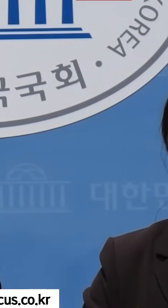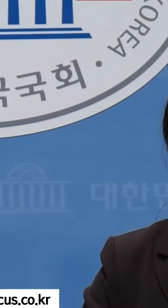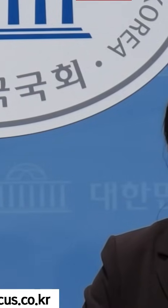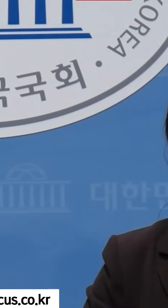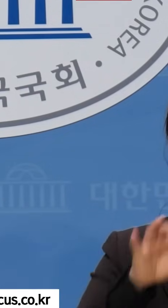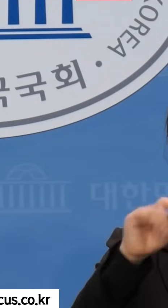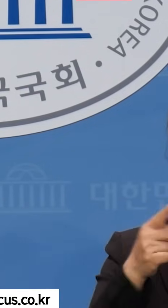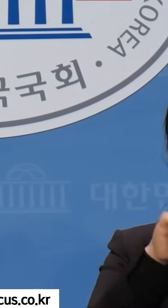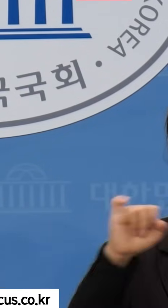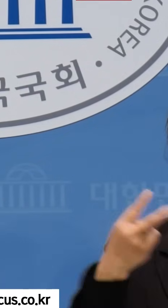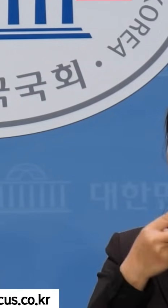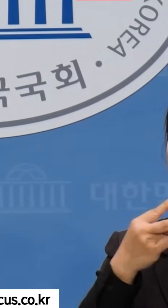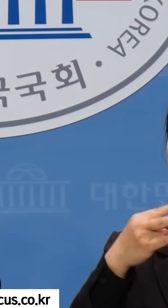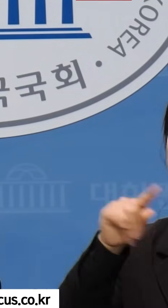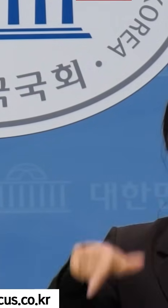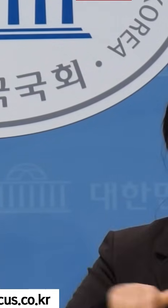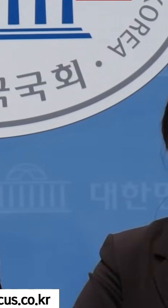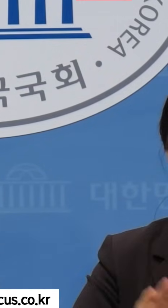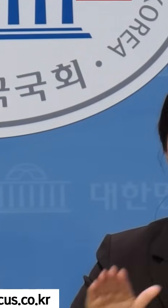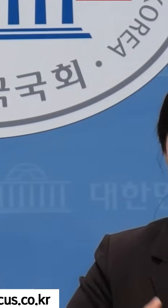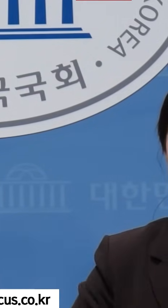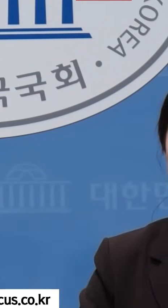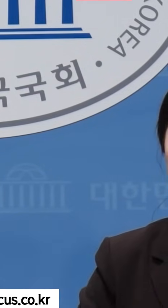예, 안민석 의원입니다.